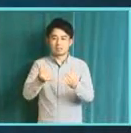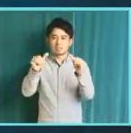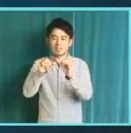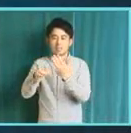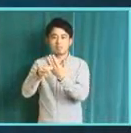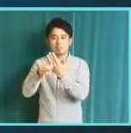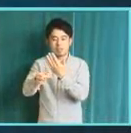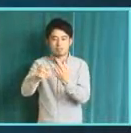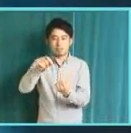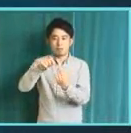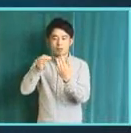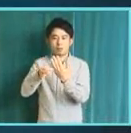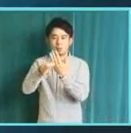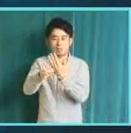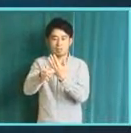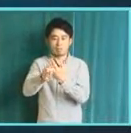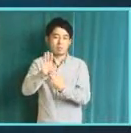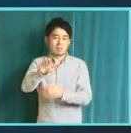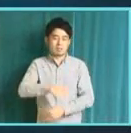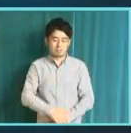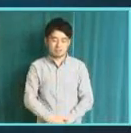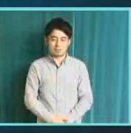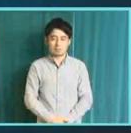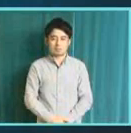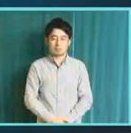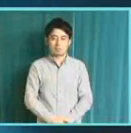会保険や雇用保険なども完備してございます。